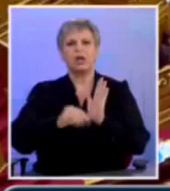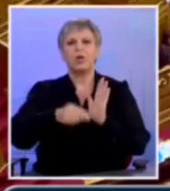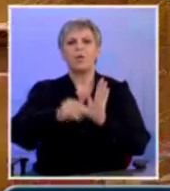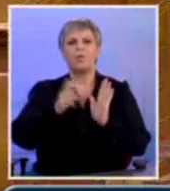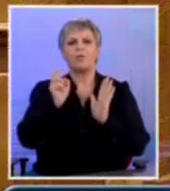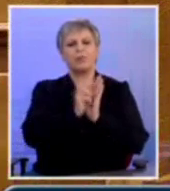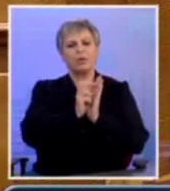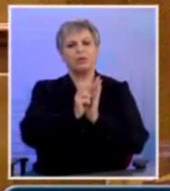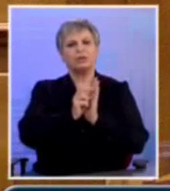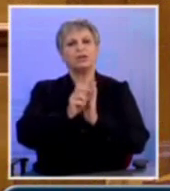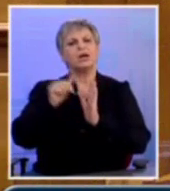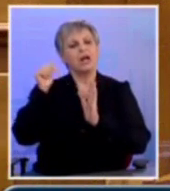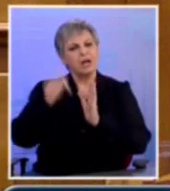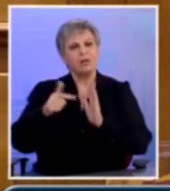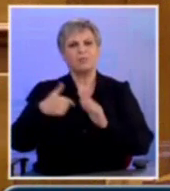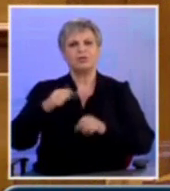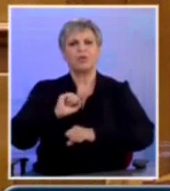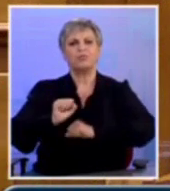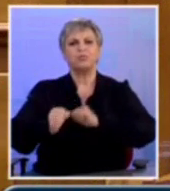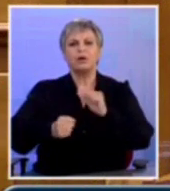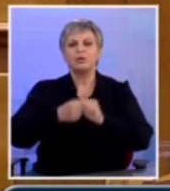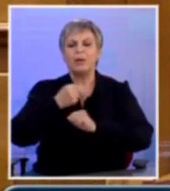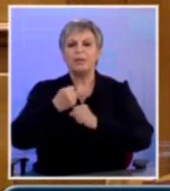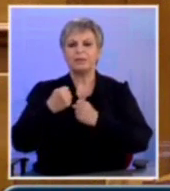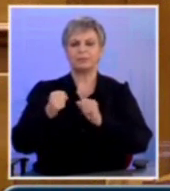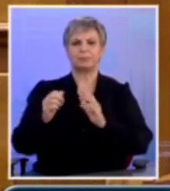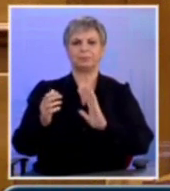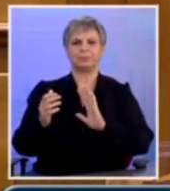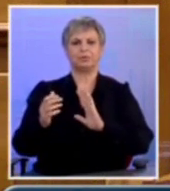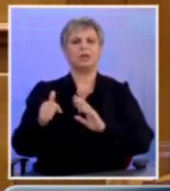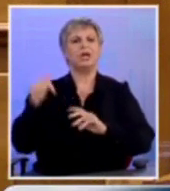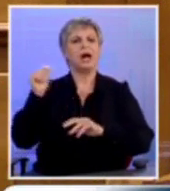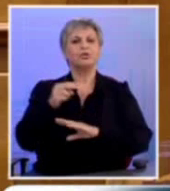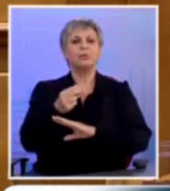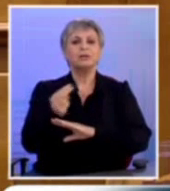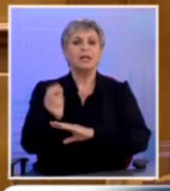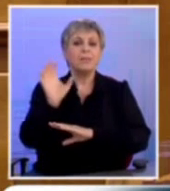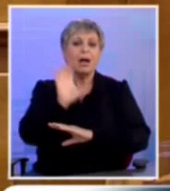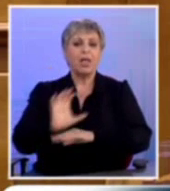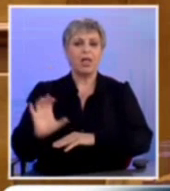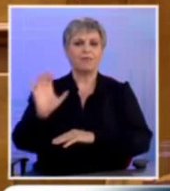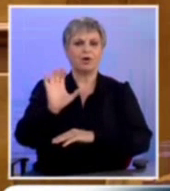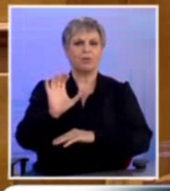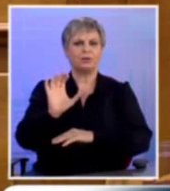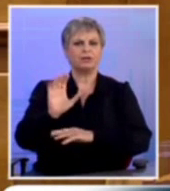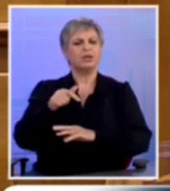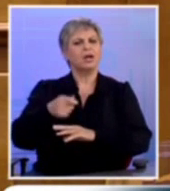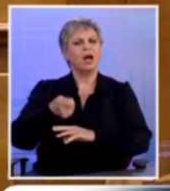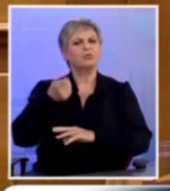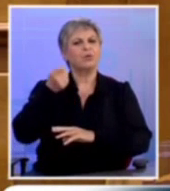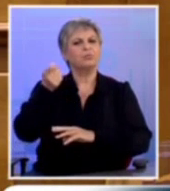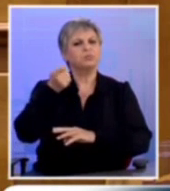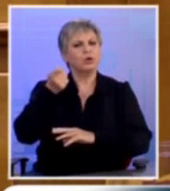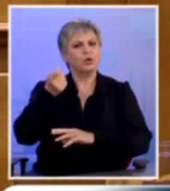Γνωρίζουμε ότι κατορθώσαμε να θέσουμε ζητήματα που αφορούν όλη την Ευρώπη και το χρέος σε